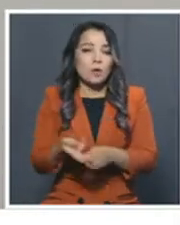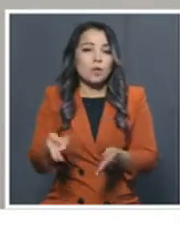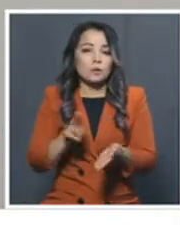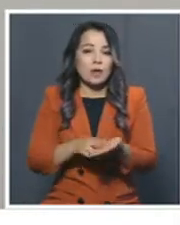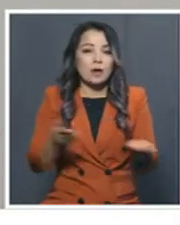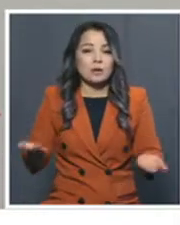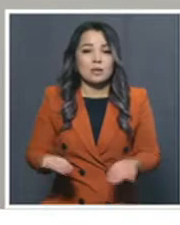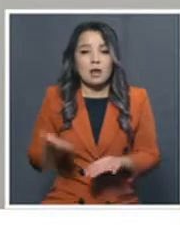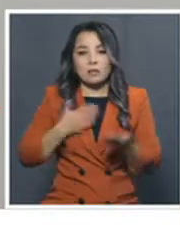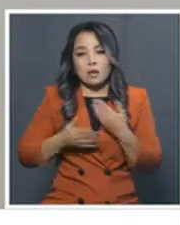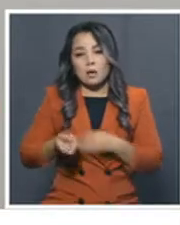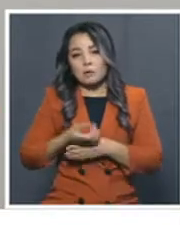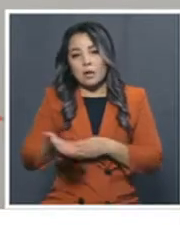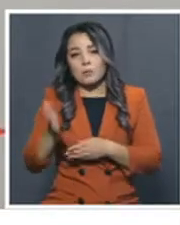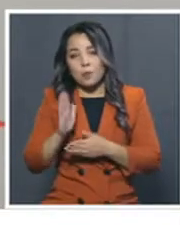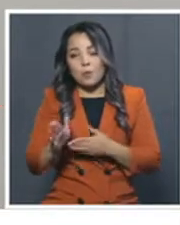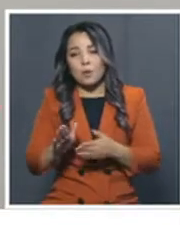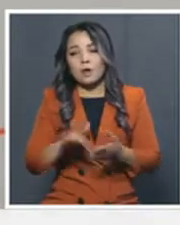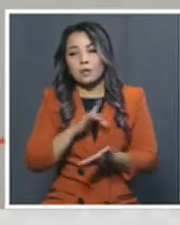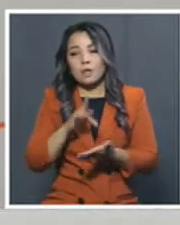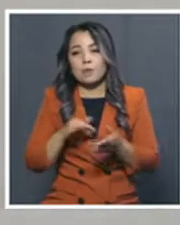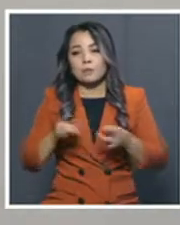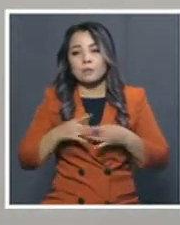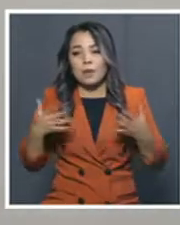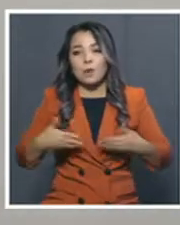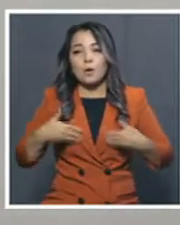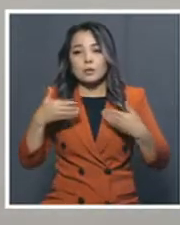тойлаймыз. Қалалық мейрам құтты болсын.